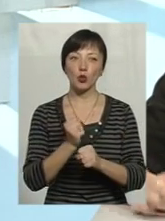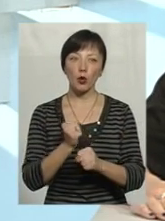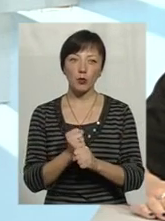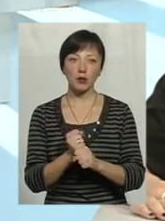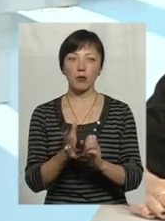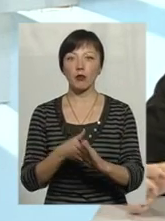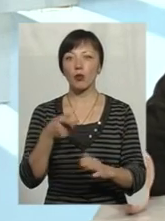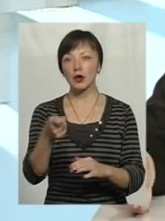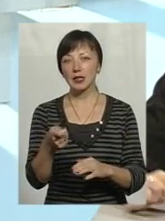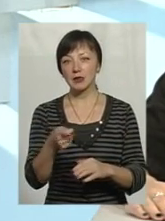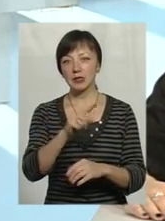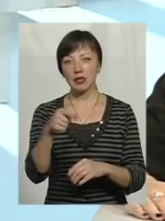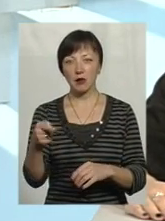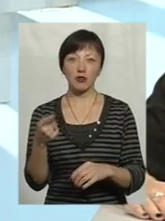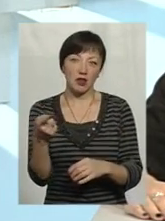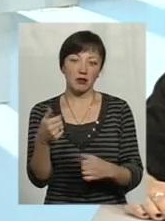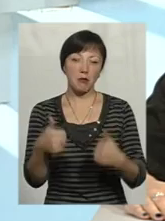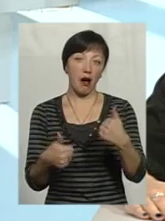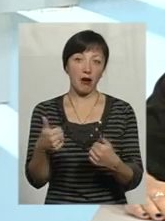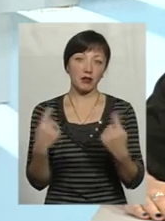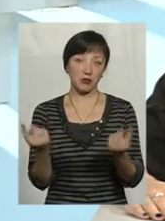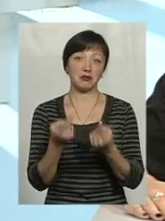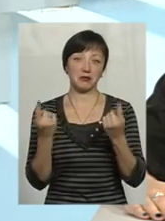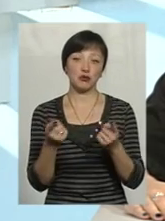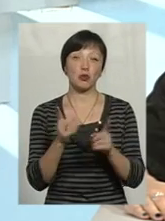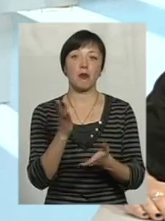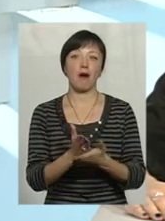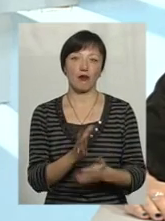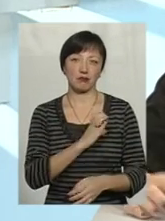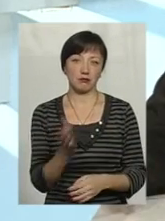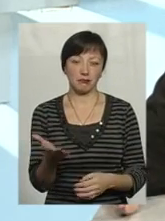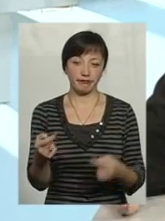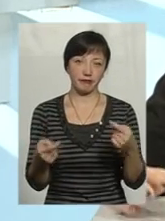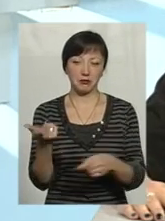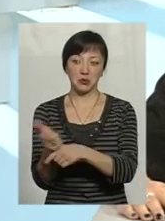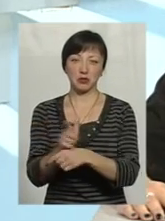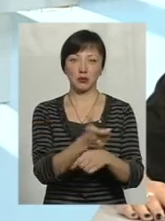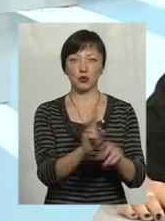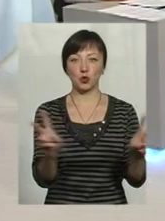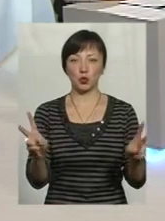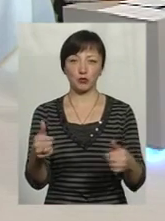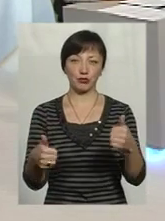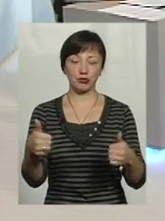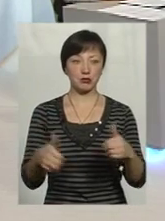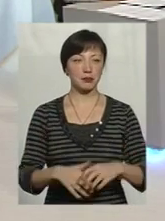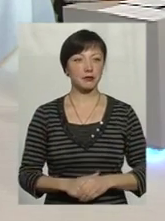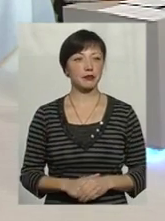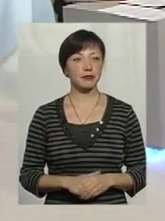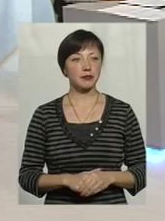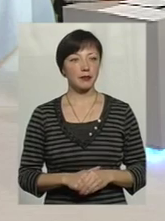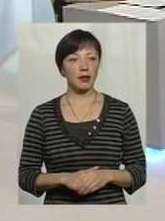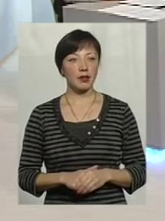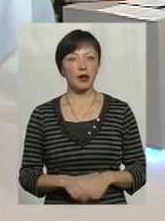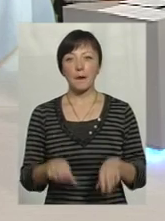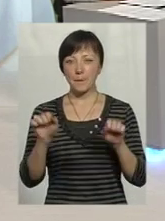там, поданими запитами. Вони міряються банально тим, що вони мають. Тепер щодо пана Корнійчука. Можна кілька